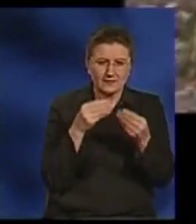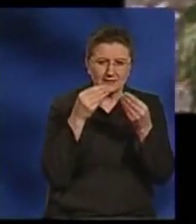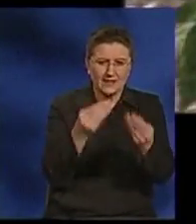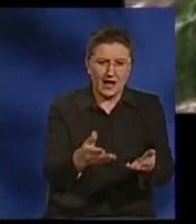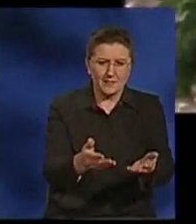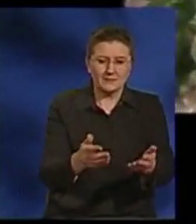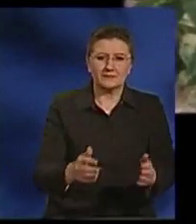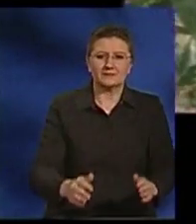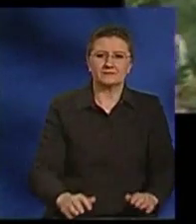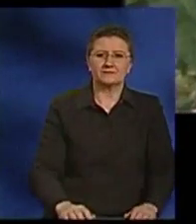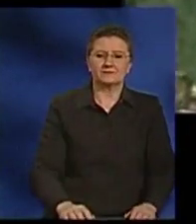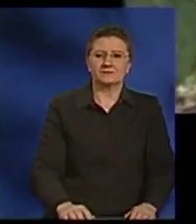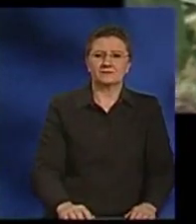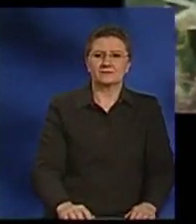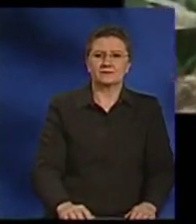-ха-ха. Ой.